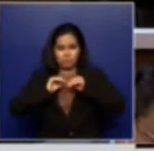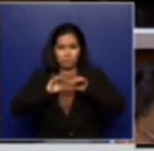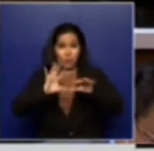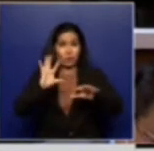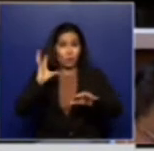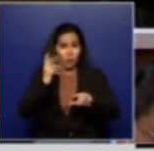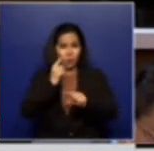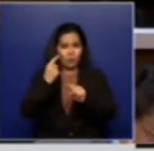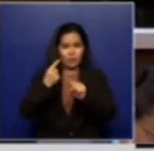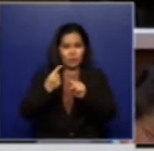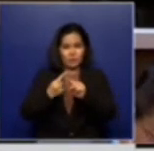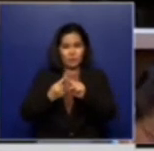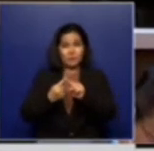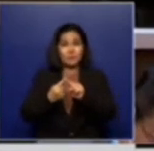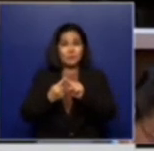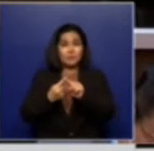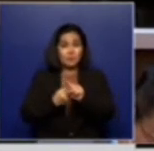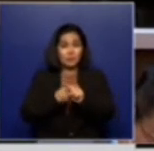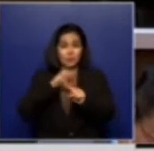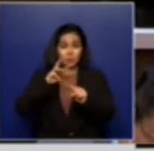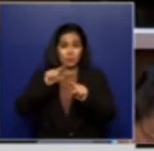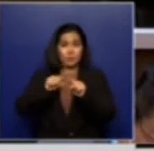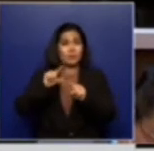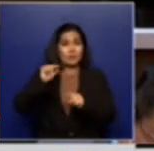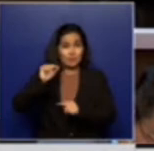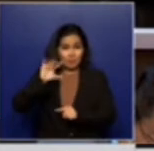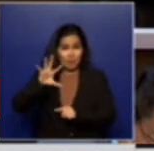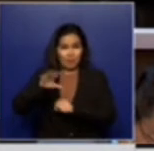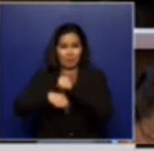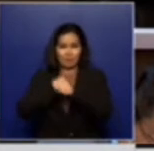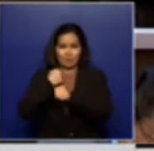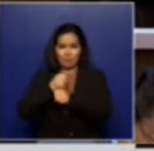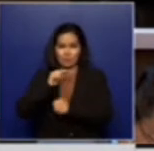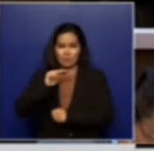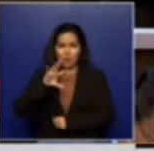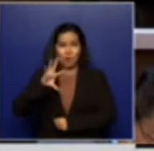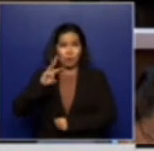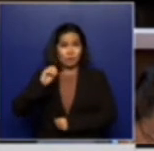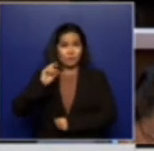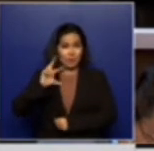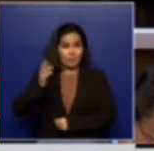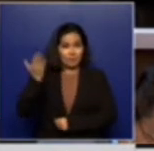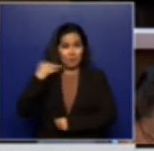ค่ะท่านประธานเขตที่ดีฉันขอหยิบยกประเด็นปัญหายาเสพติดขึ้นมาอภิปรายในวันนี้ก็เพราะปัญหายาเสพติดถือเป็นปัญหาเป็นภัยคุกคามทุกประเทศระดับโลกทุกประเทศให้ความสำคัญทั้งนี้จะสถิติขององค์การสหประชาชาติซึ่งออกแถลงการณ์ไปทั่วโลกเมื่อวันที่25มิถุนายน2563